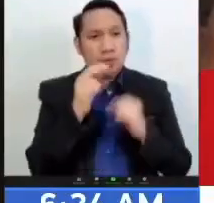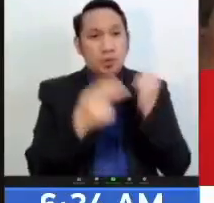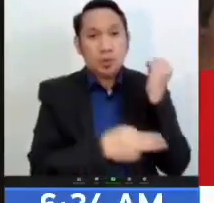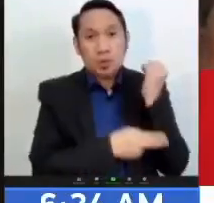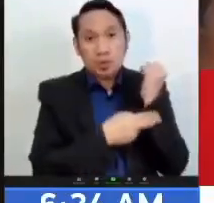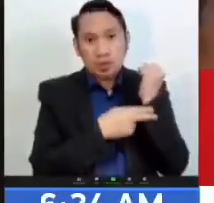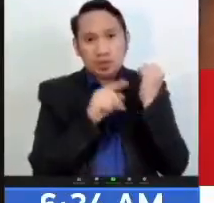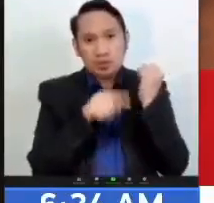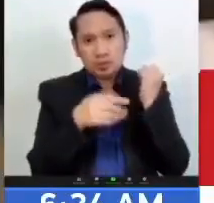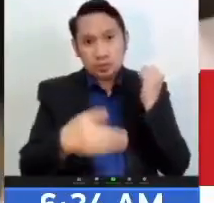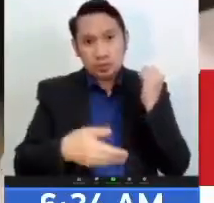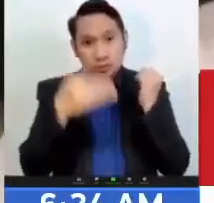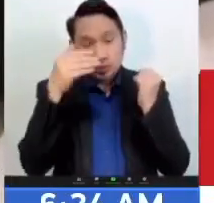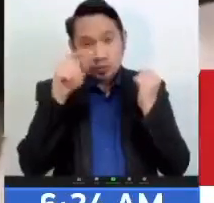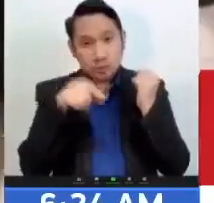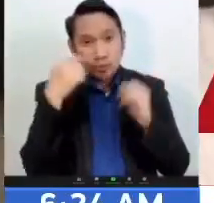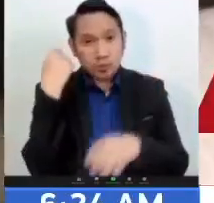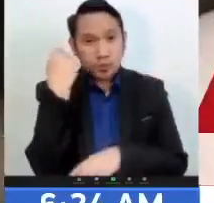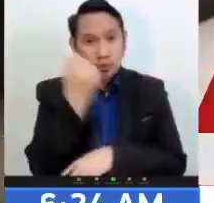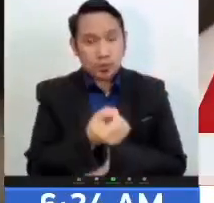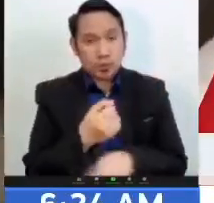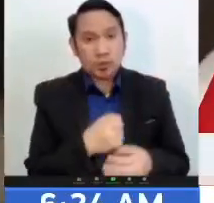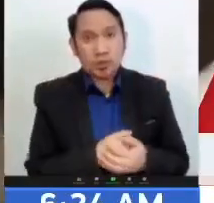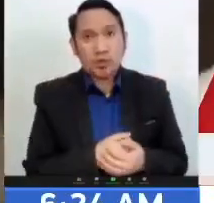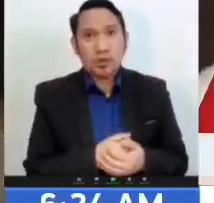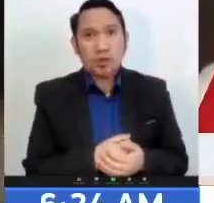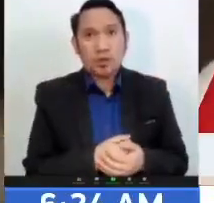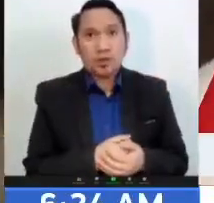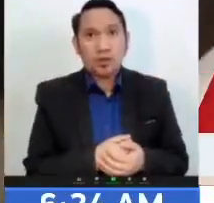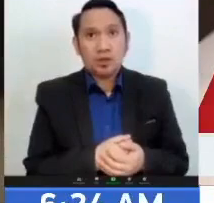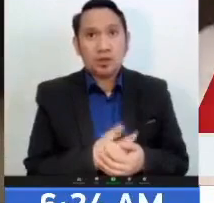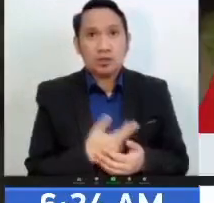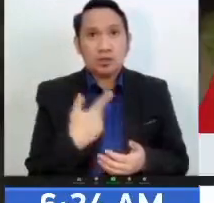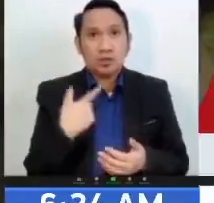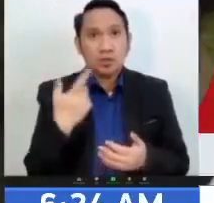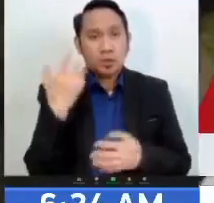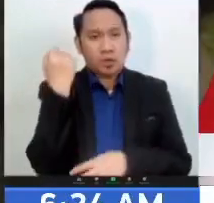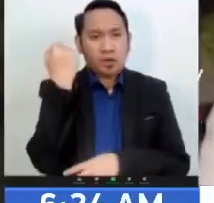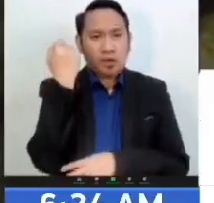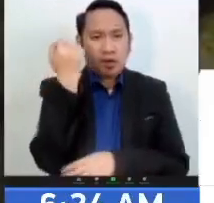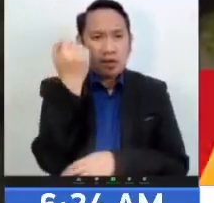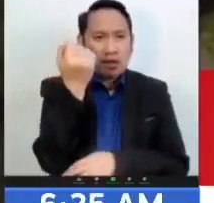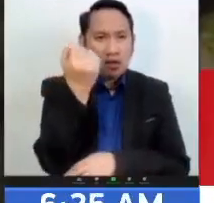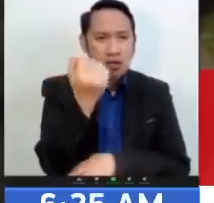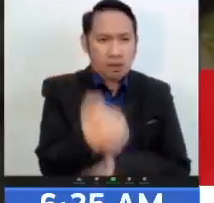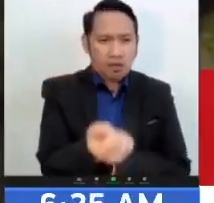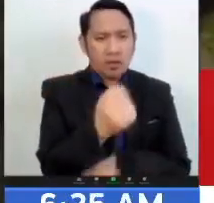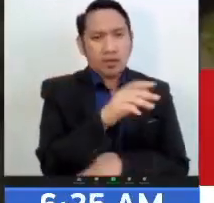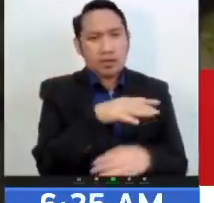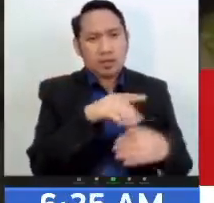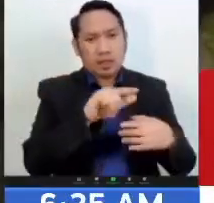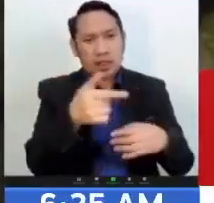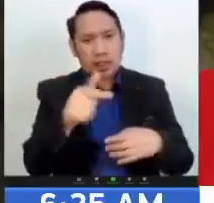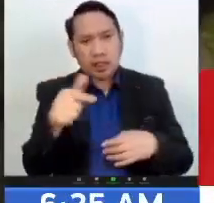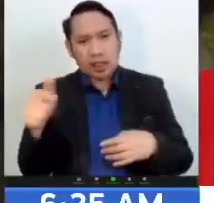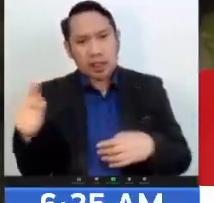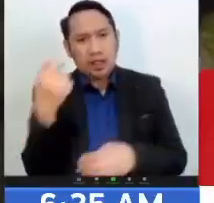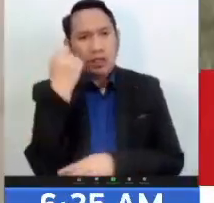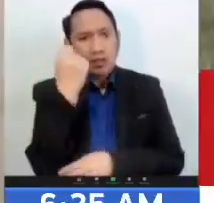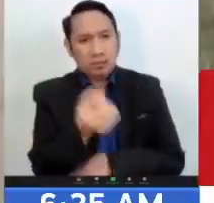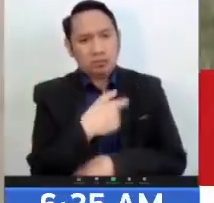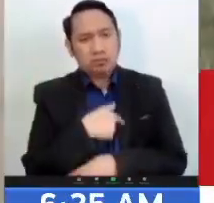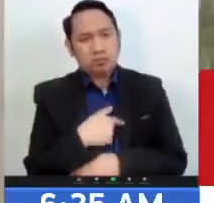ng nagtumbahang poste. Dahan-dahan lang naman na bumagsak yan, tapos sunod-sunod na. Natakot kasi baka mamaya makaapekto sa